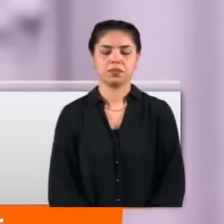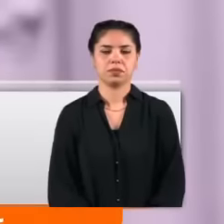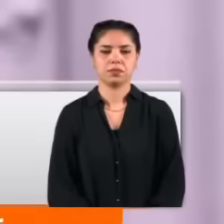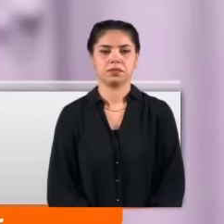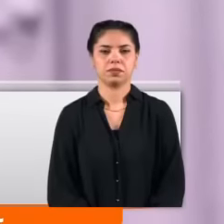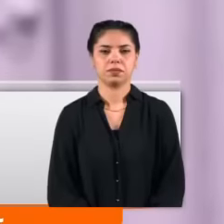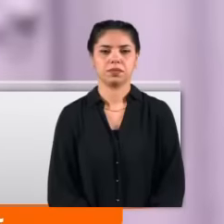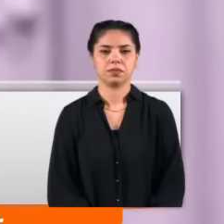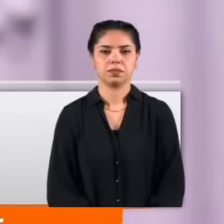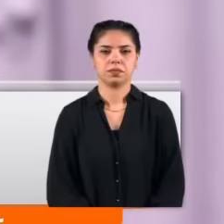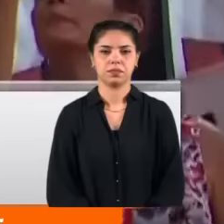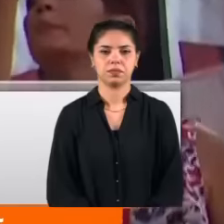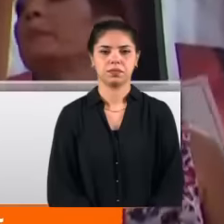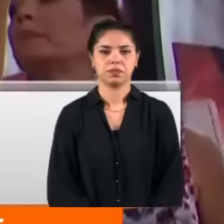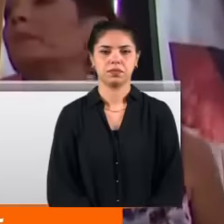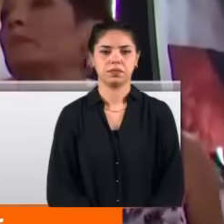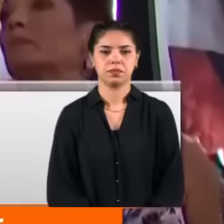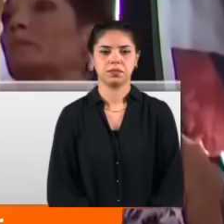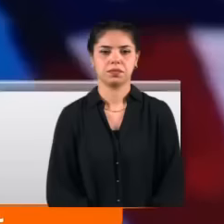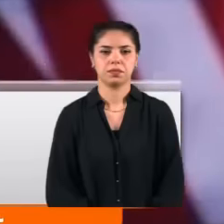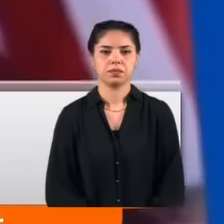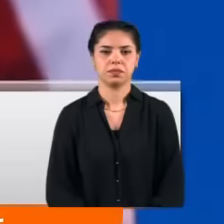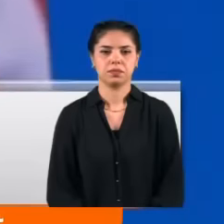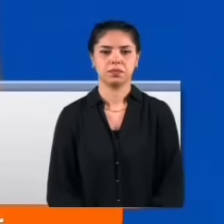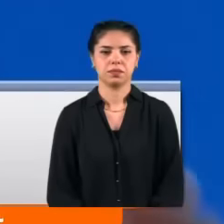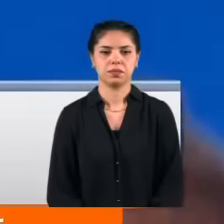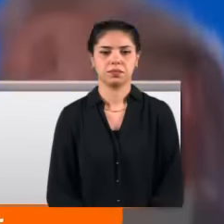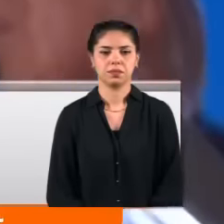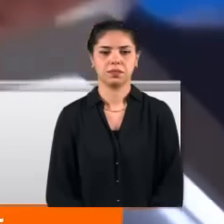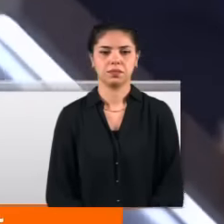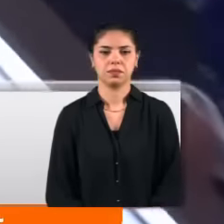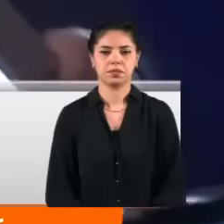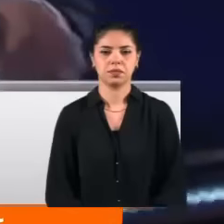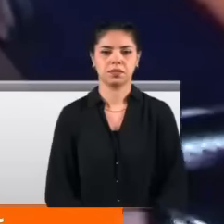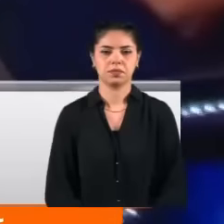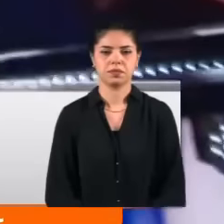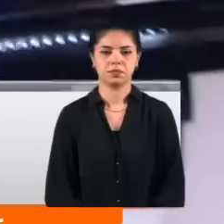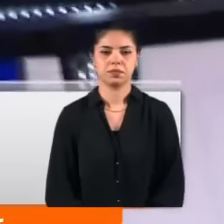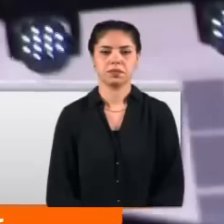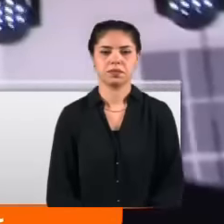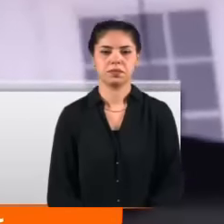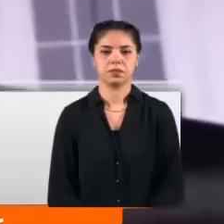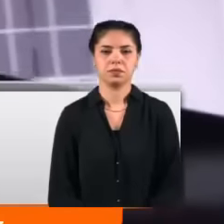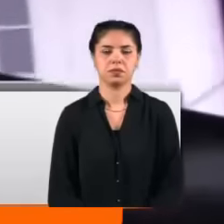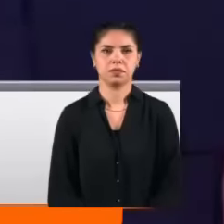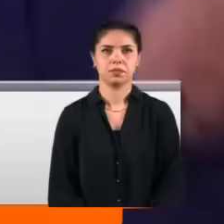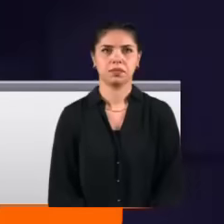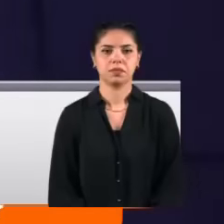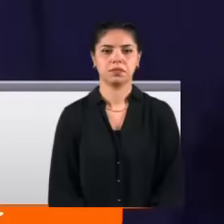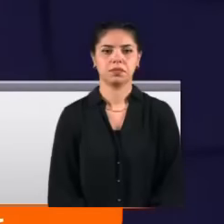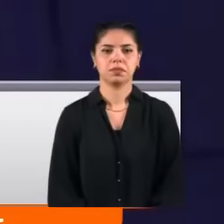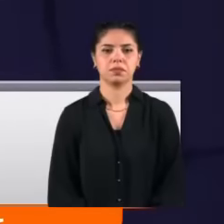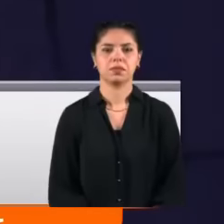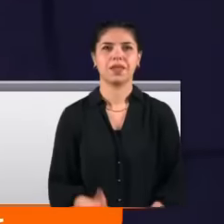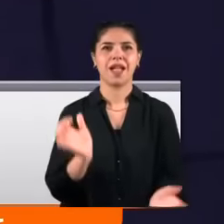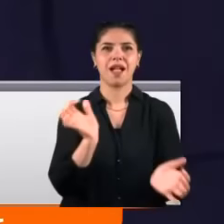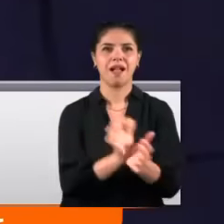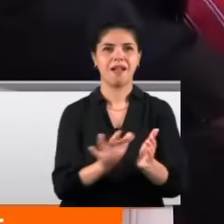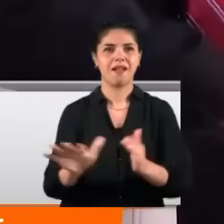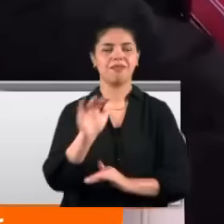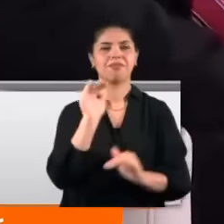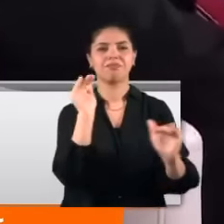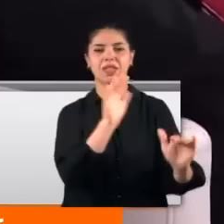Ve her şey bir anda bitti. İyi olduğumu göstermek istedim. Ayağa kalktım, sağ kolumu kaldırıp savaşın dedim. Ailesinin de desteğini